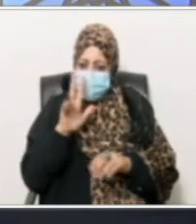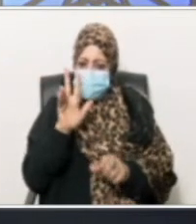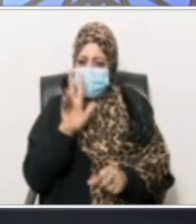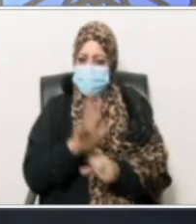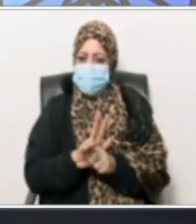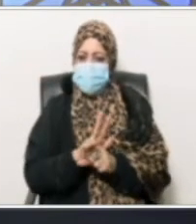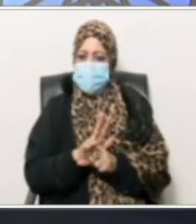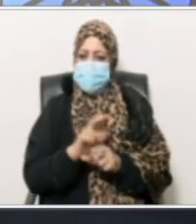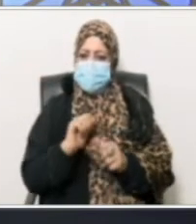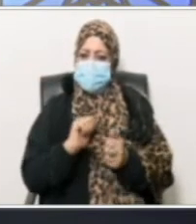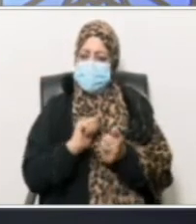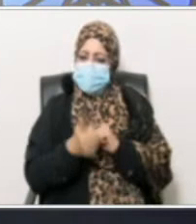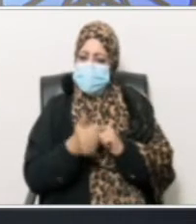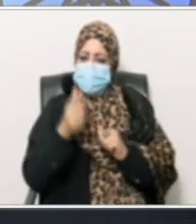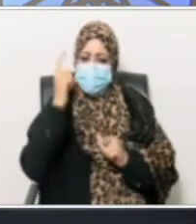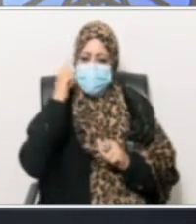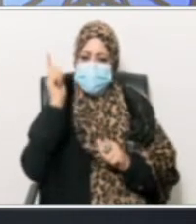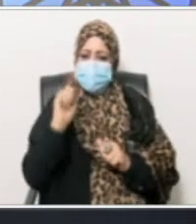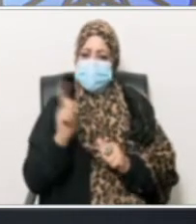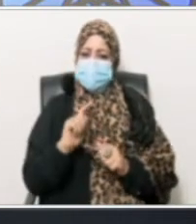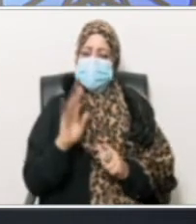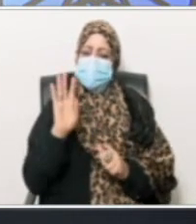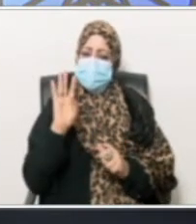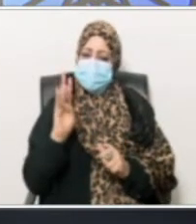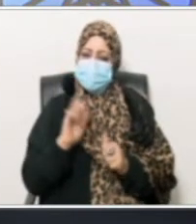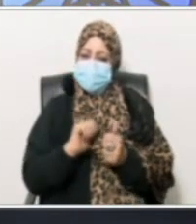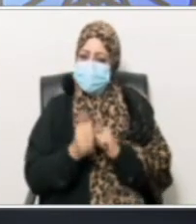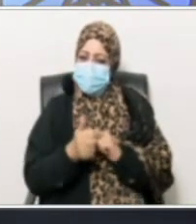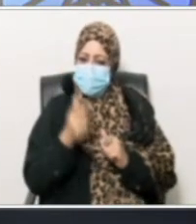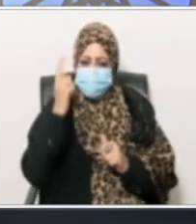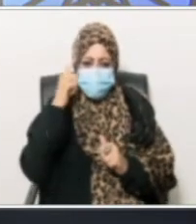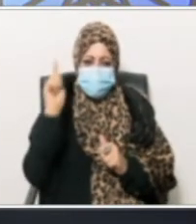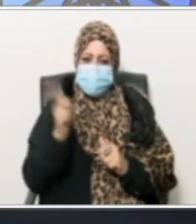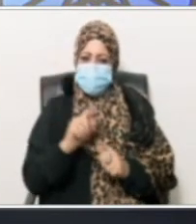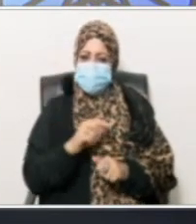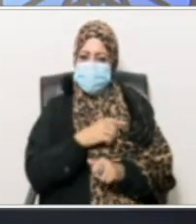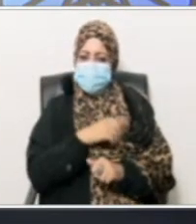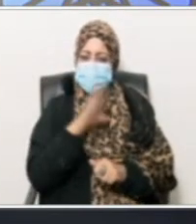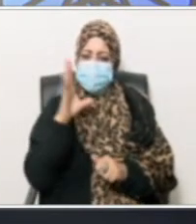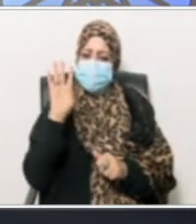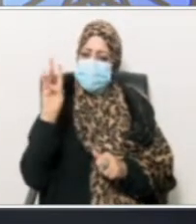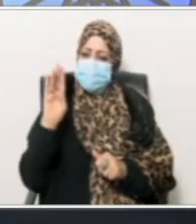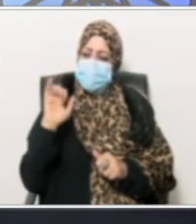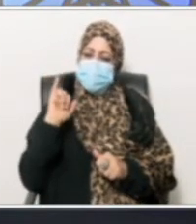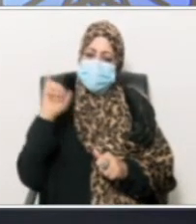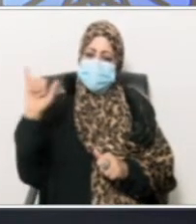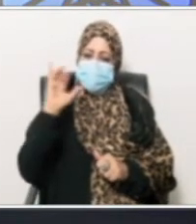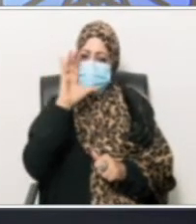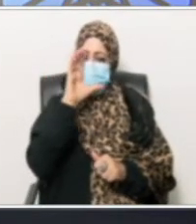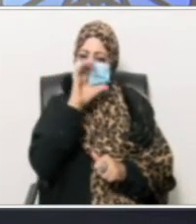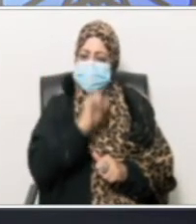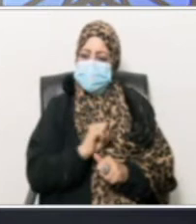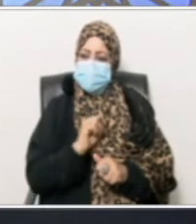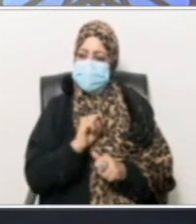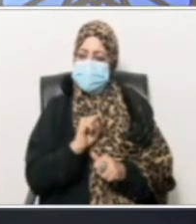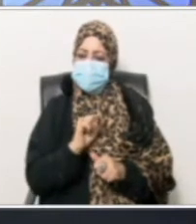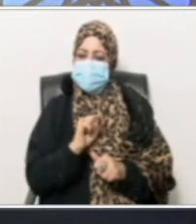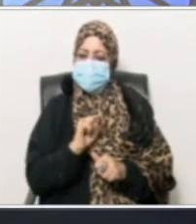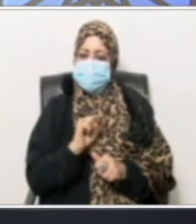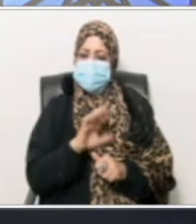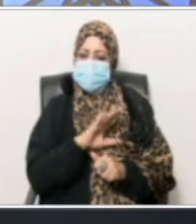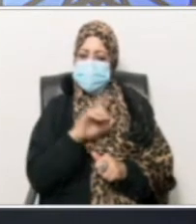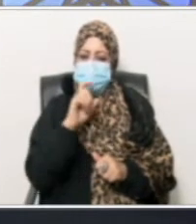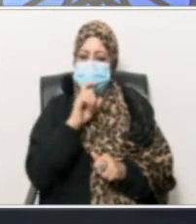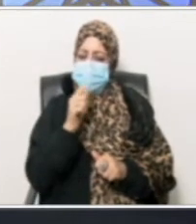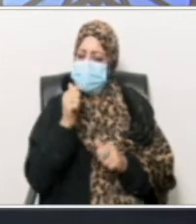مطلقة قبل الدخول. ايوه مطلقة قبل الدخول لكنها بكر يعني ليست بثيب. بكر بكر. نعم